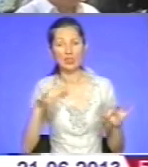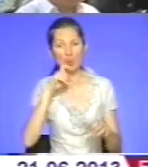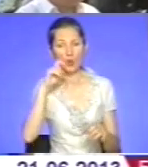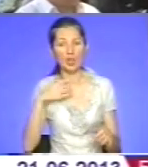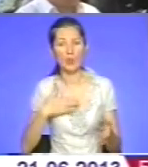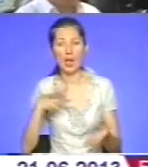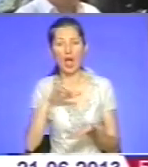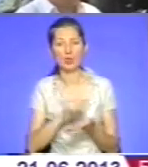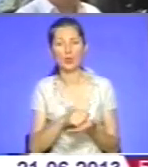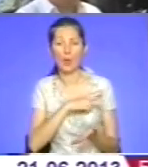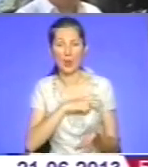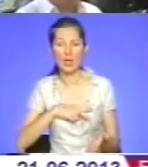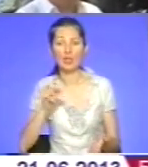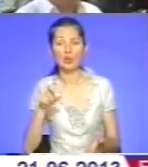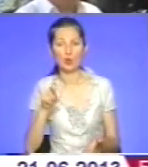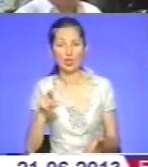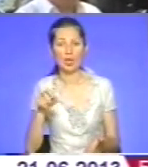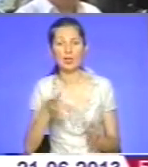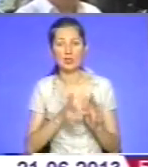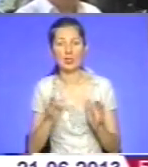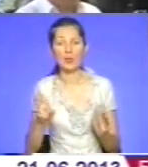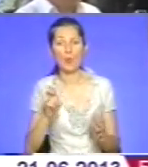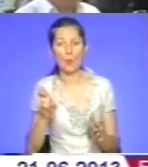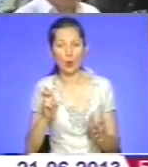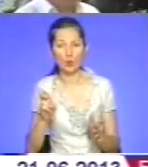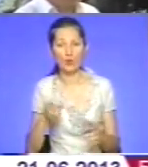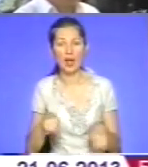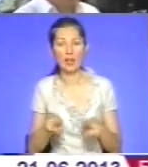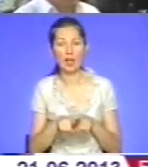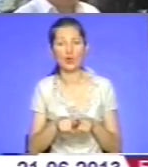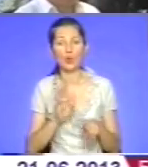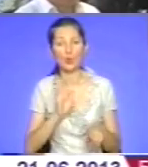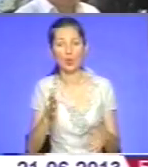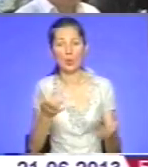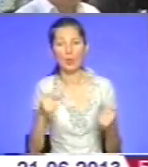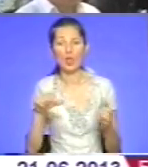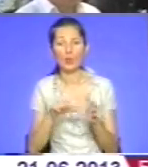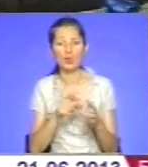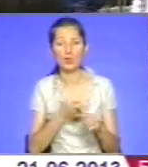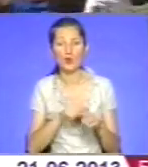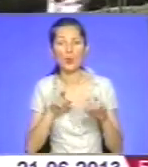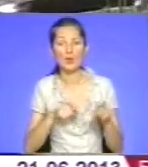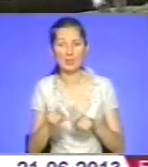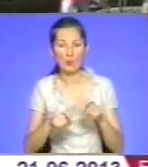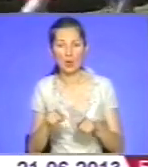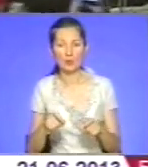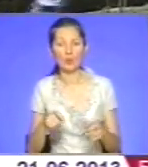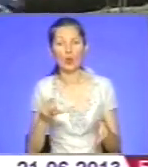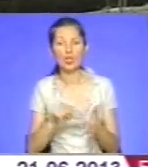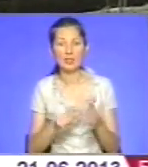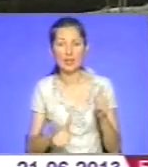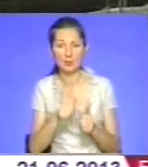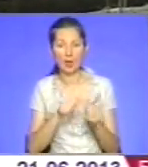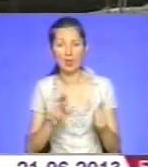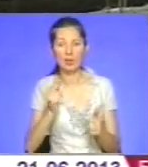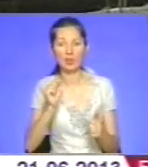здобули медалі золоті, срібні і бронзові. Також будуть теж приймати участь в цьому забігу. Учасник змагань Віталій